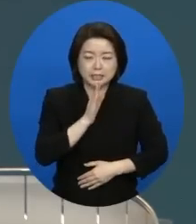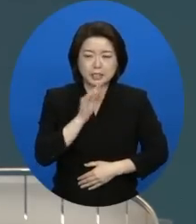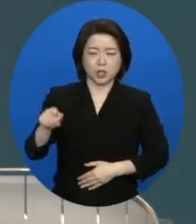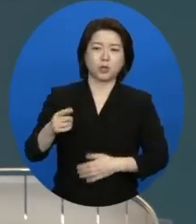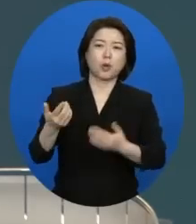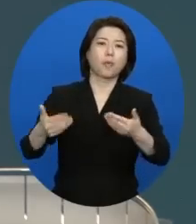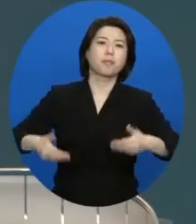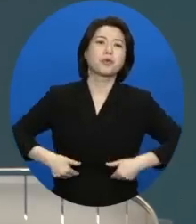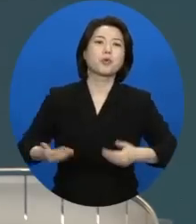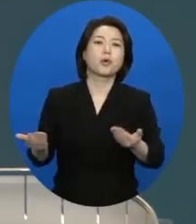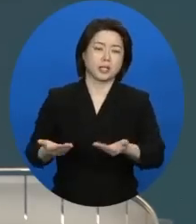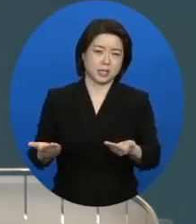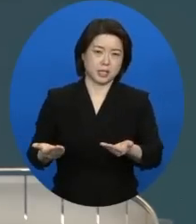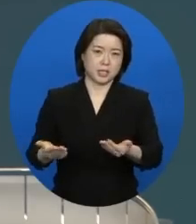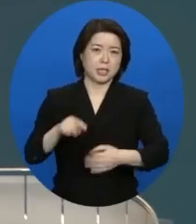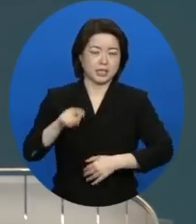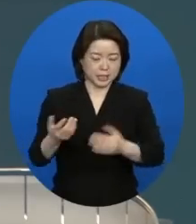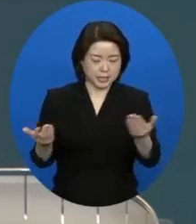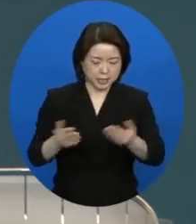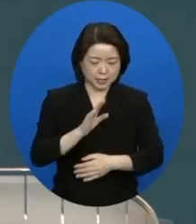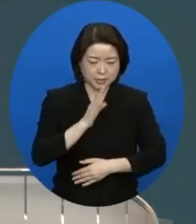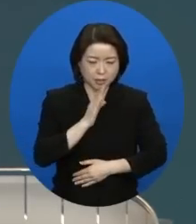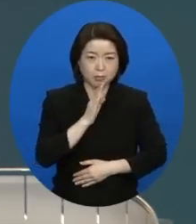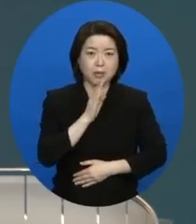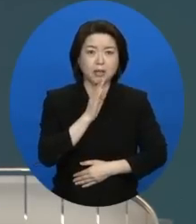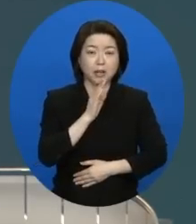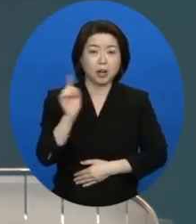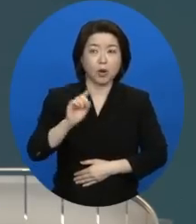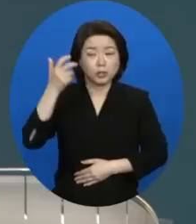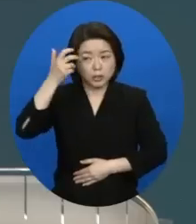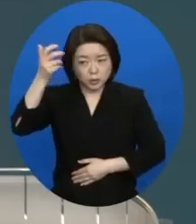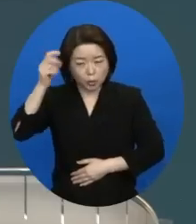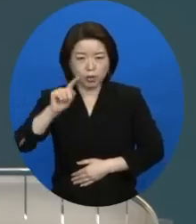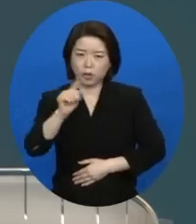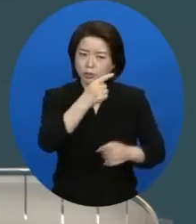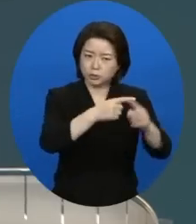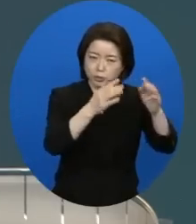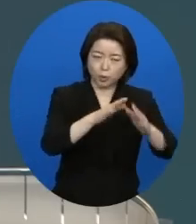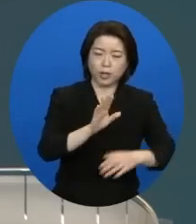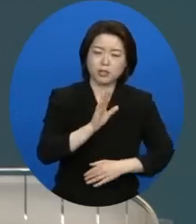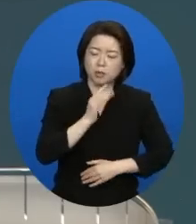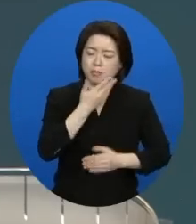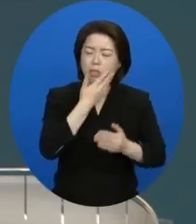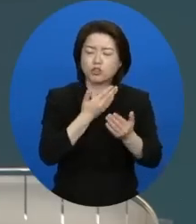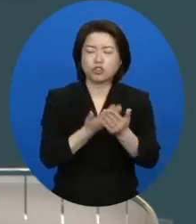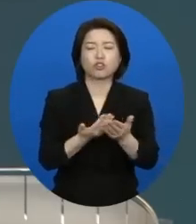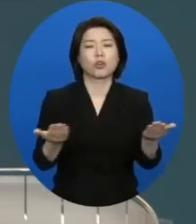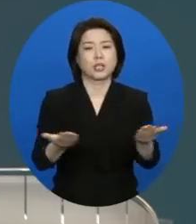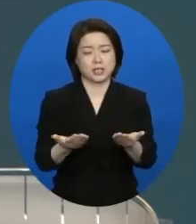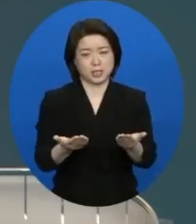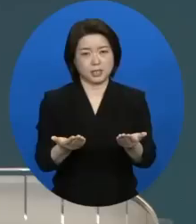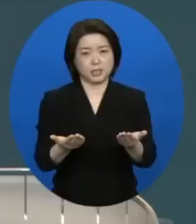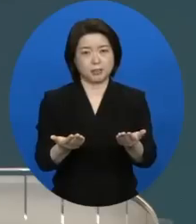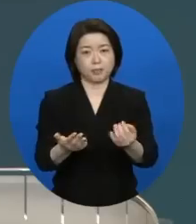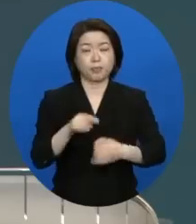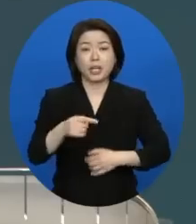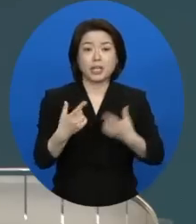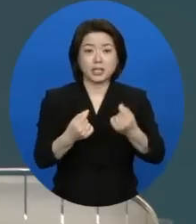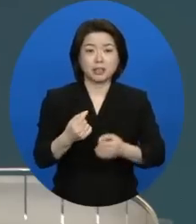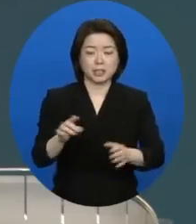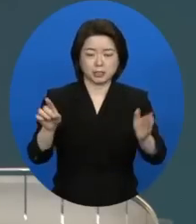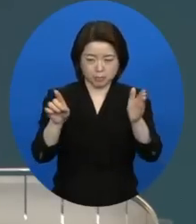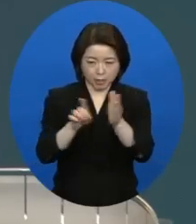필요한 일이겠구나. 이 일은 어느 영혼에게, 어느 교회에 매우 중요한 사역이겠구나. 그렇게